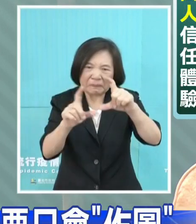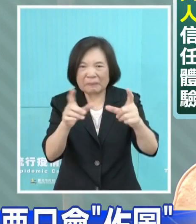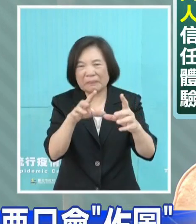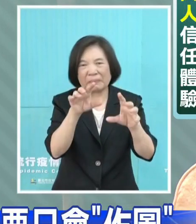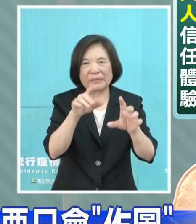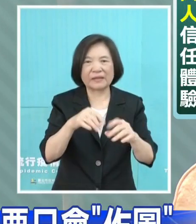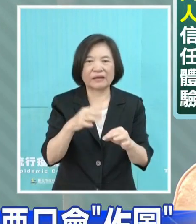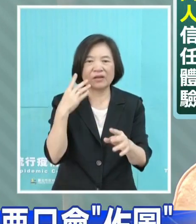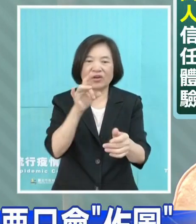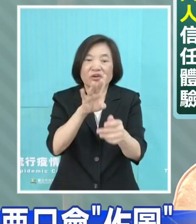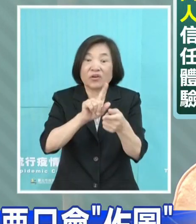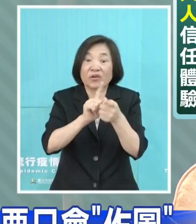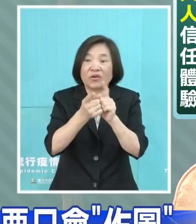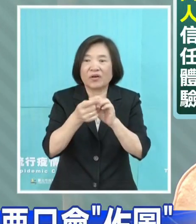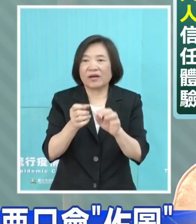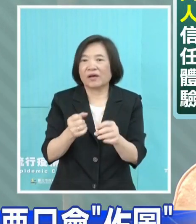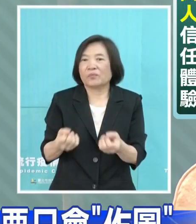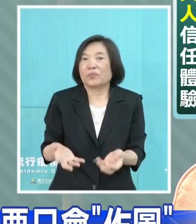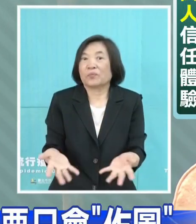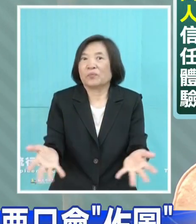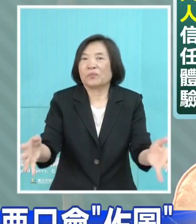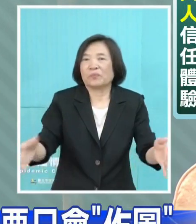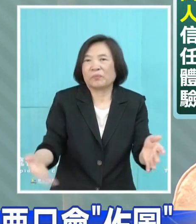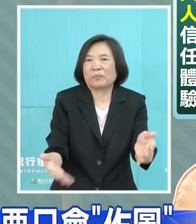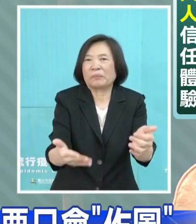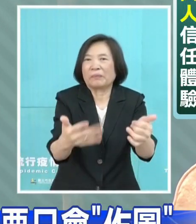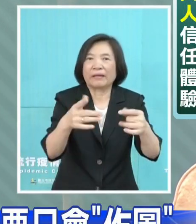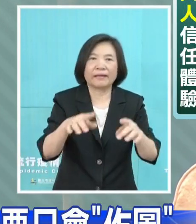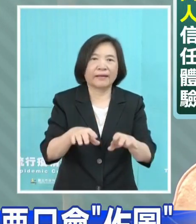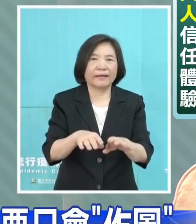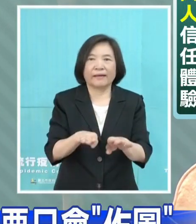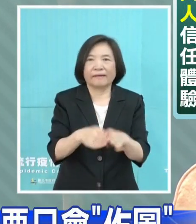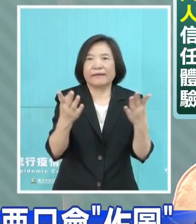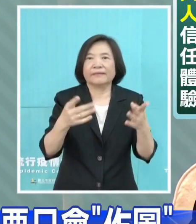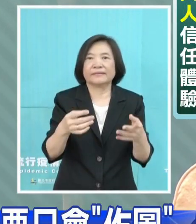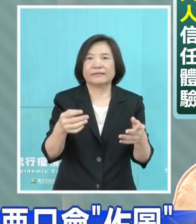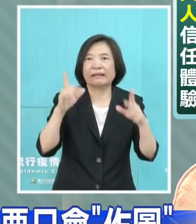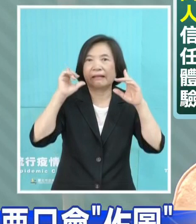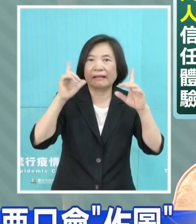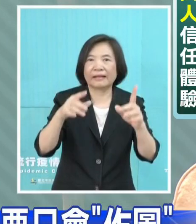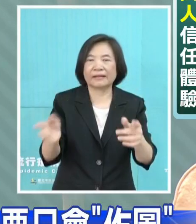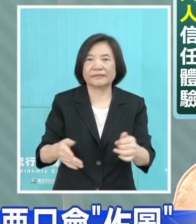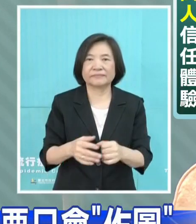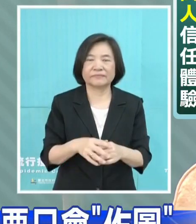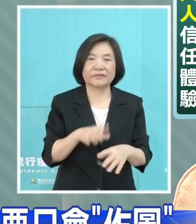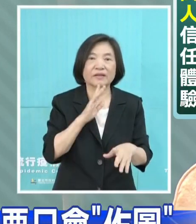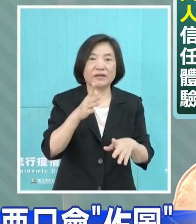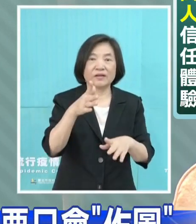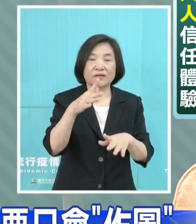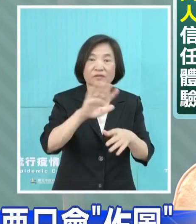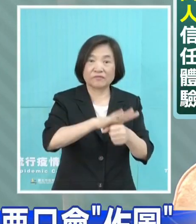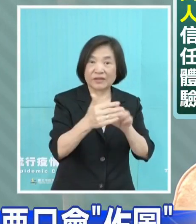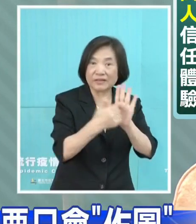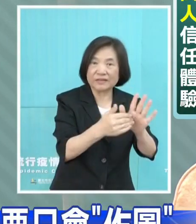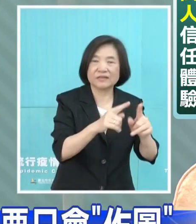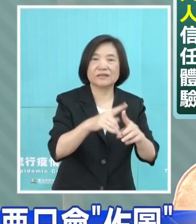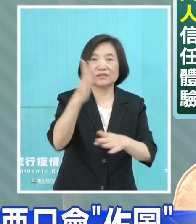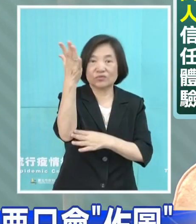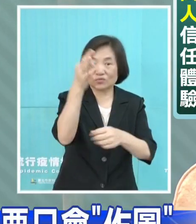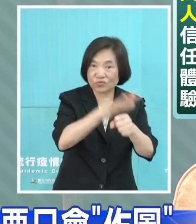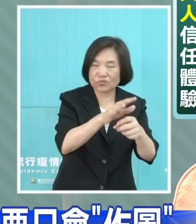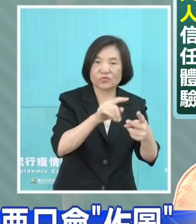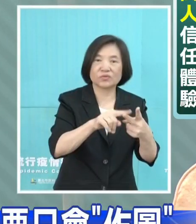那种带风向的哦，又跑出来了。其实这样的哦，防疫、纾困、振兴，其实更精确一下，防疫、纾